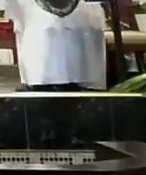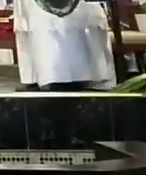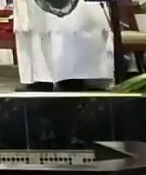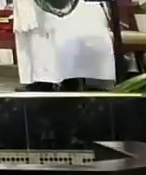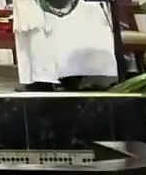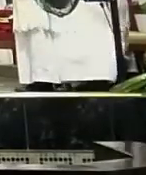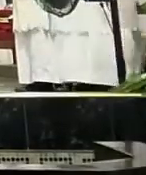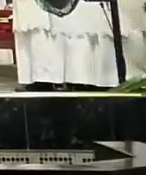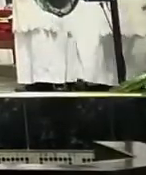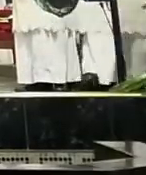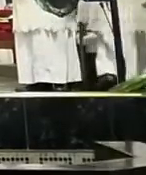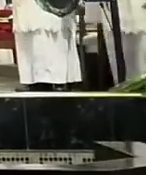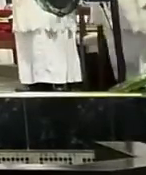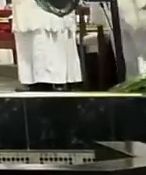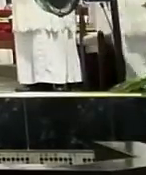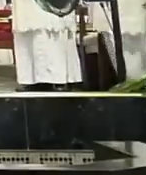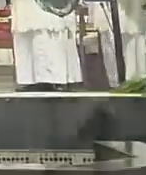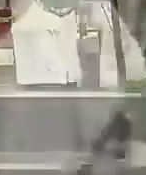Ido ko ang payo.